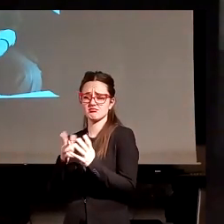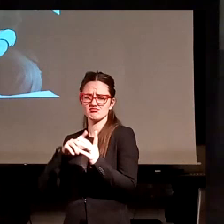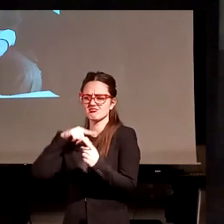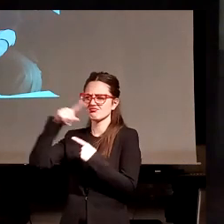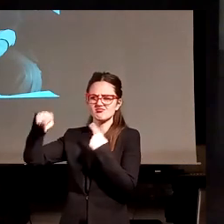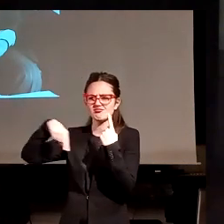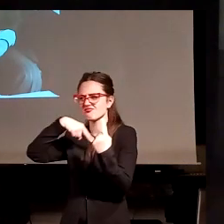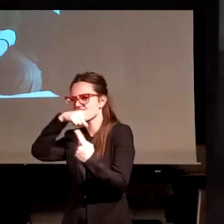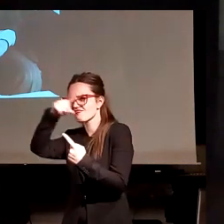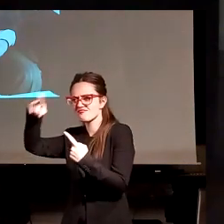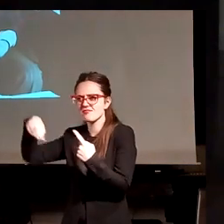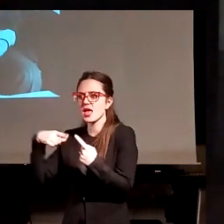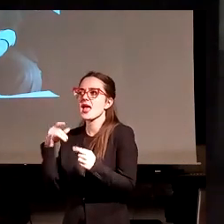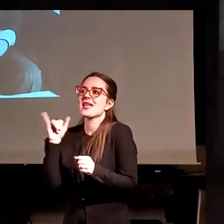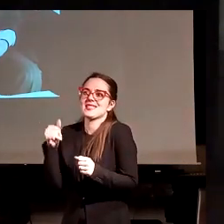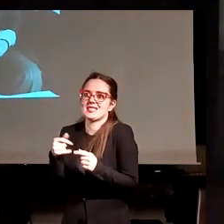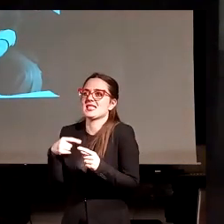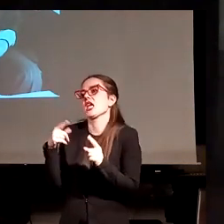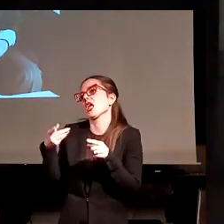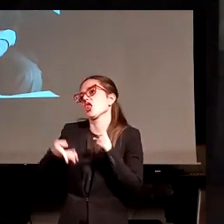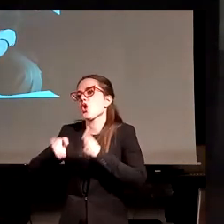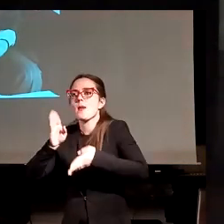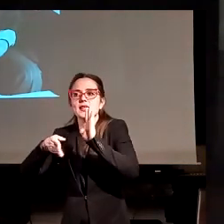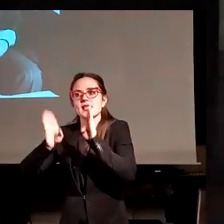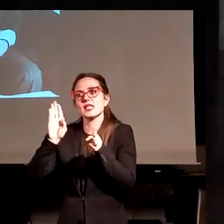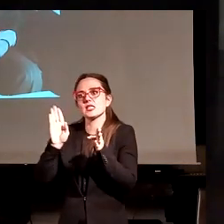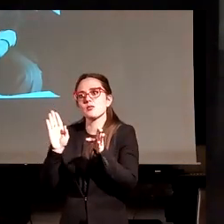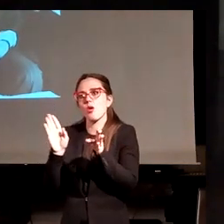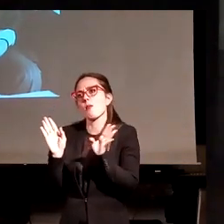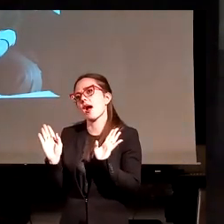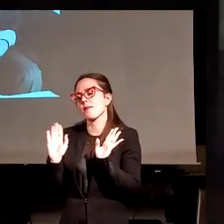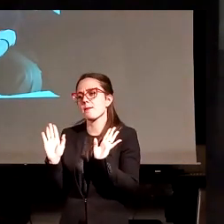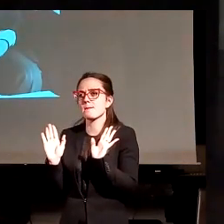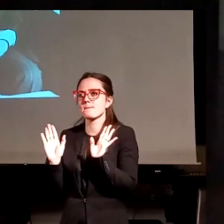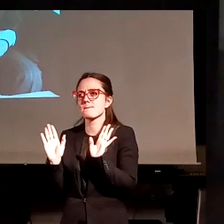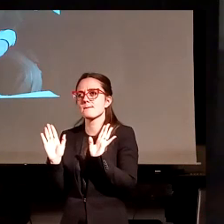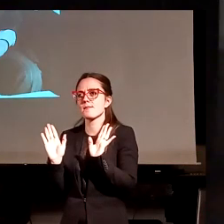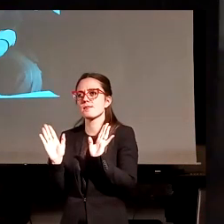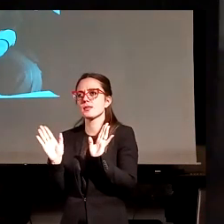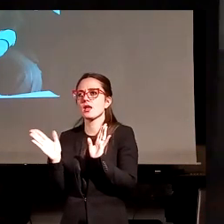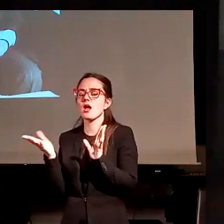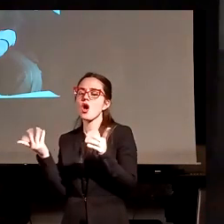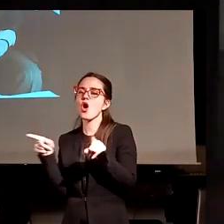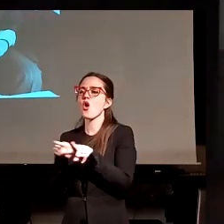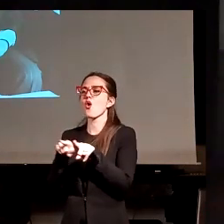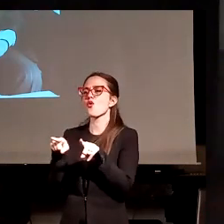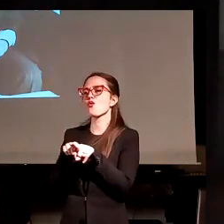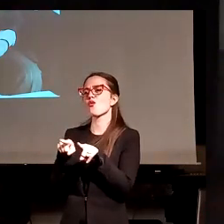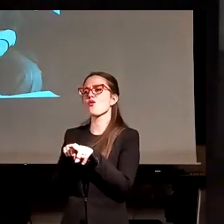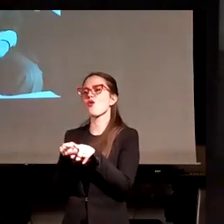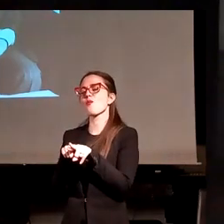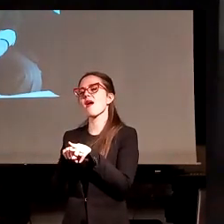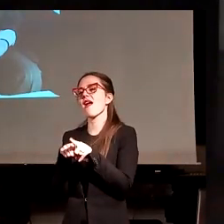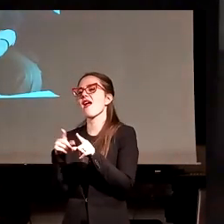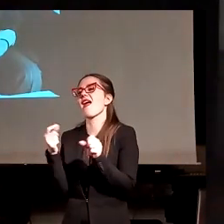questo senso si nomadismo ma in realtà secondo me è uno stanziale che poi s'è fatto ubriacare dal successo